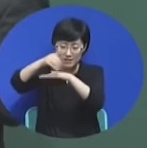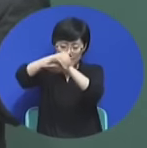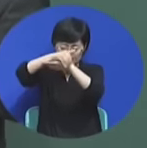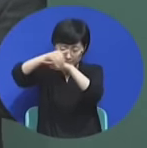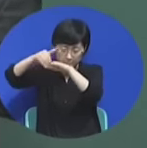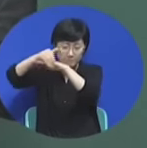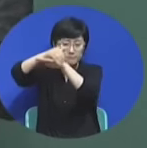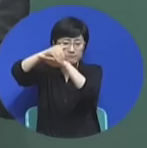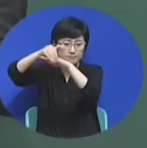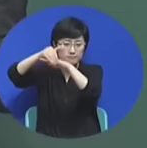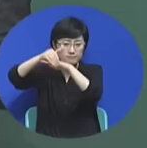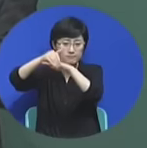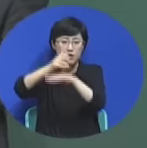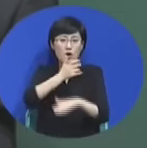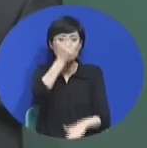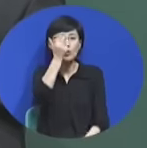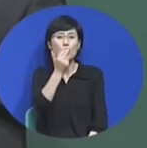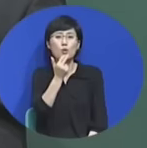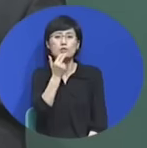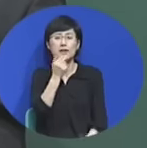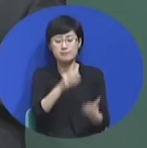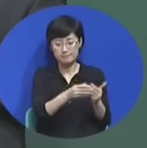거예요.